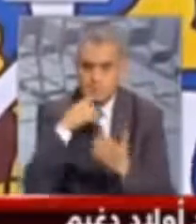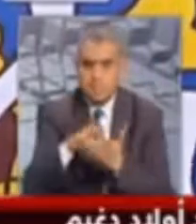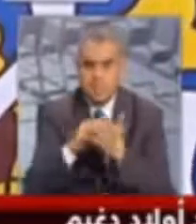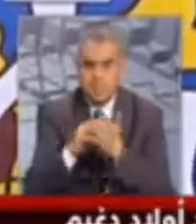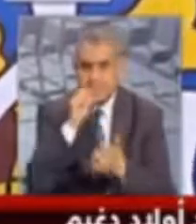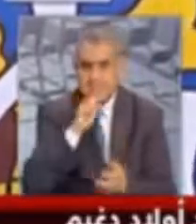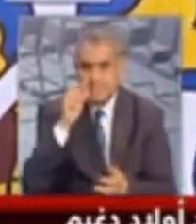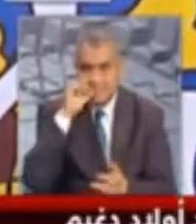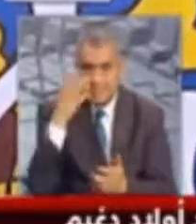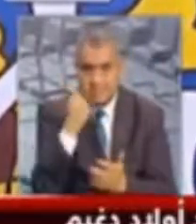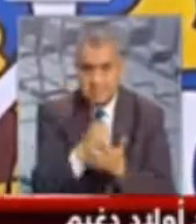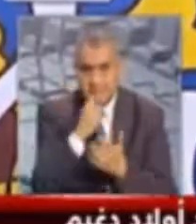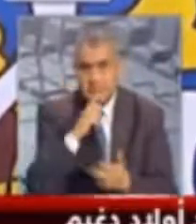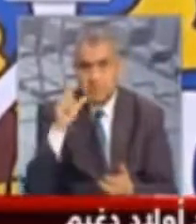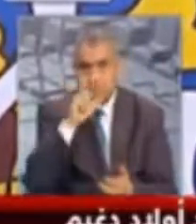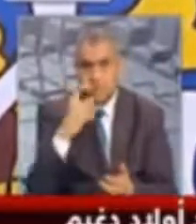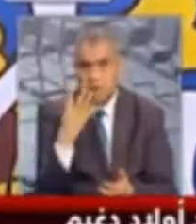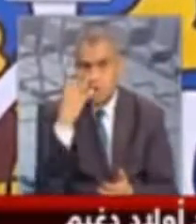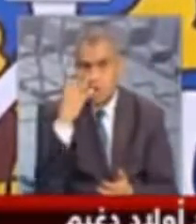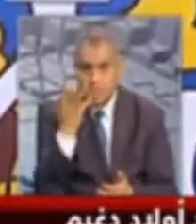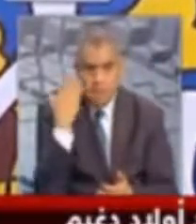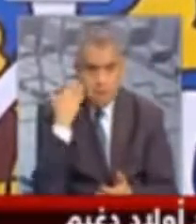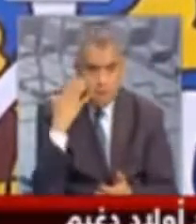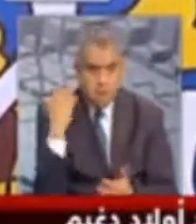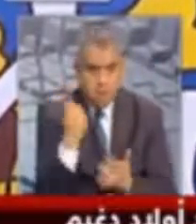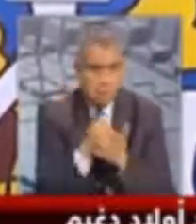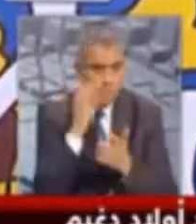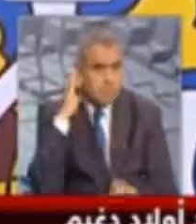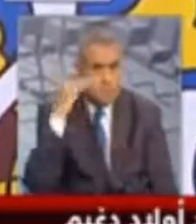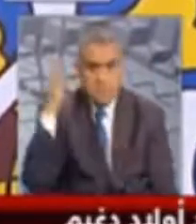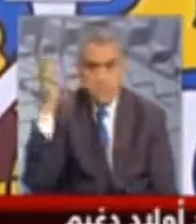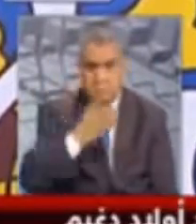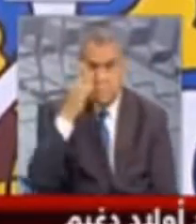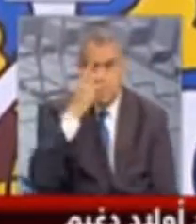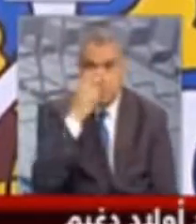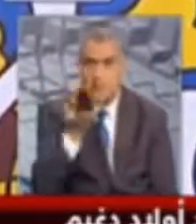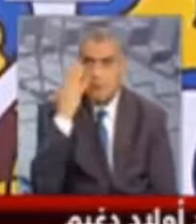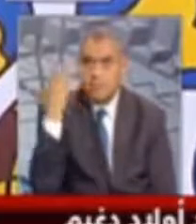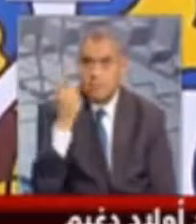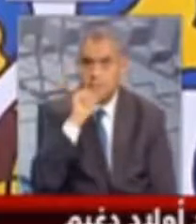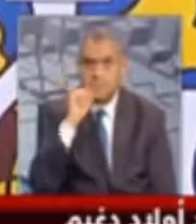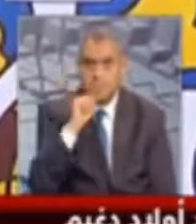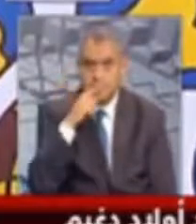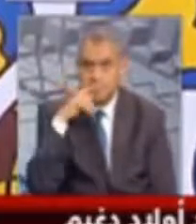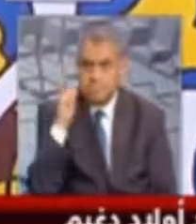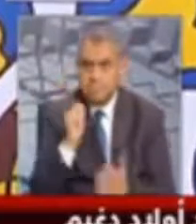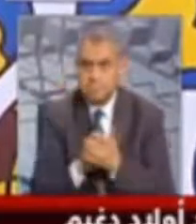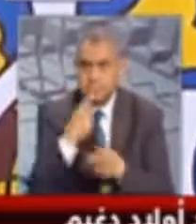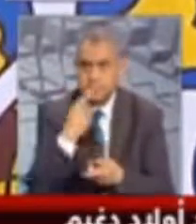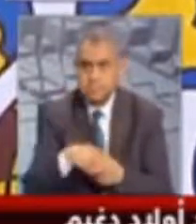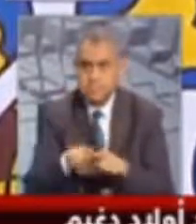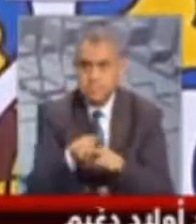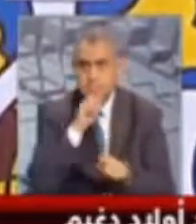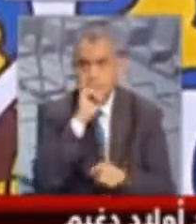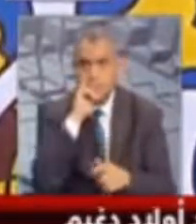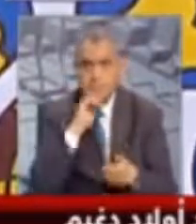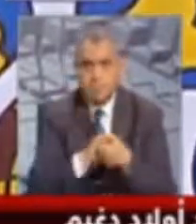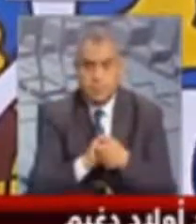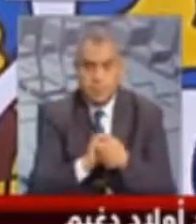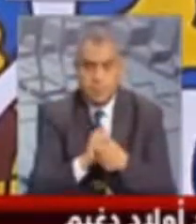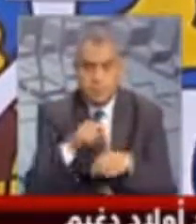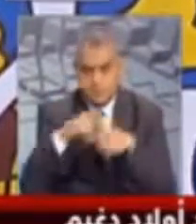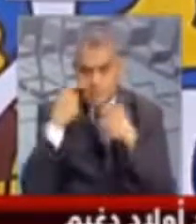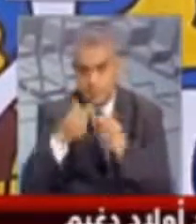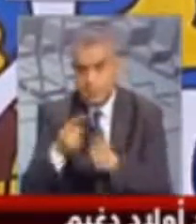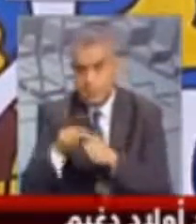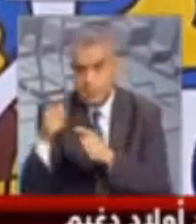حدث في هذه الاشهر الاربعة لم يحدث في التاريخ الماضي. وبعدين بما ان ده جزء كبير، صحيح المسجد ده من